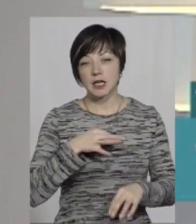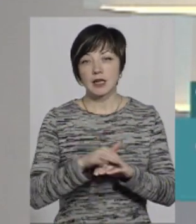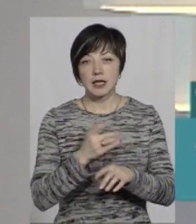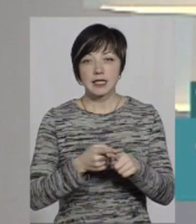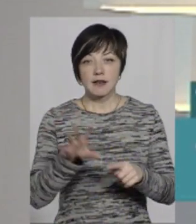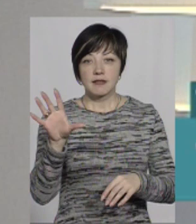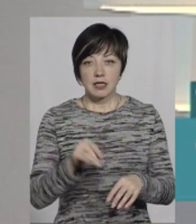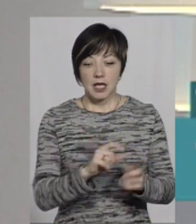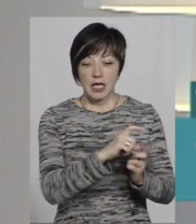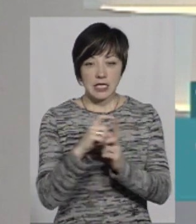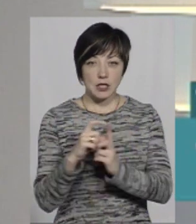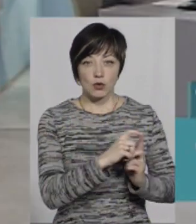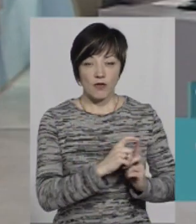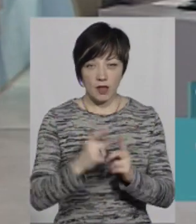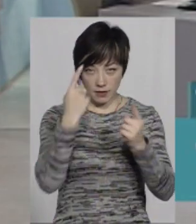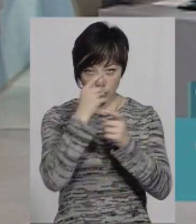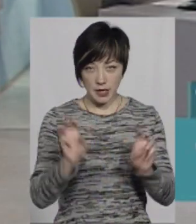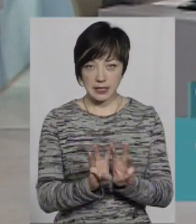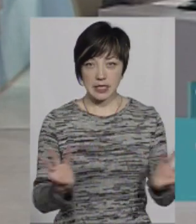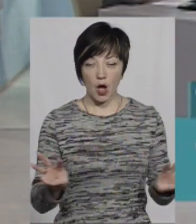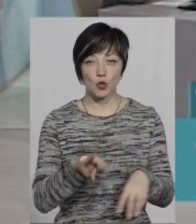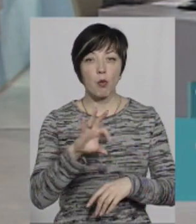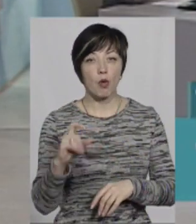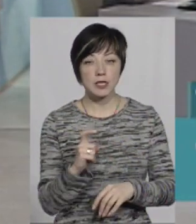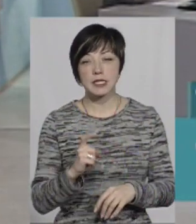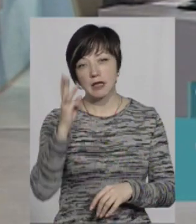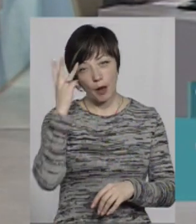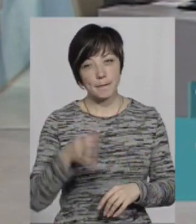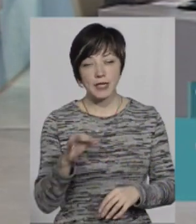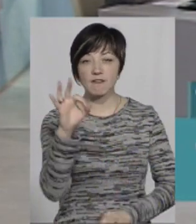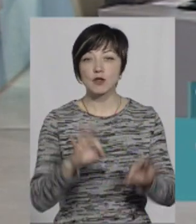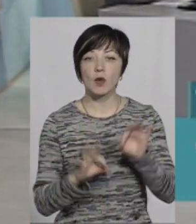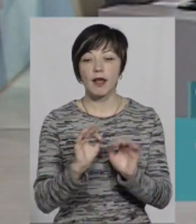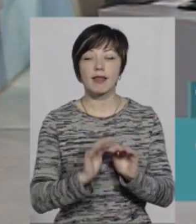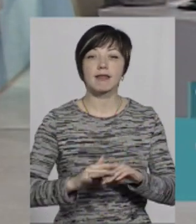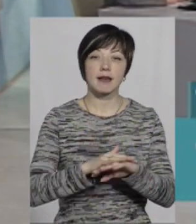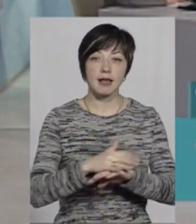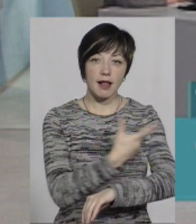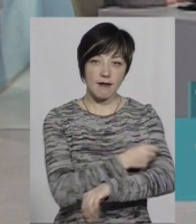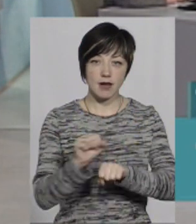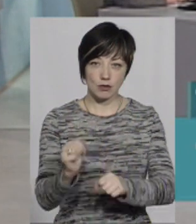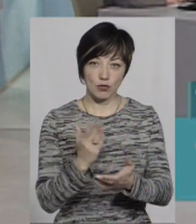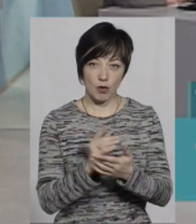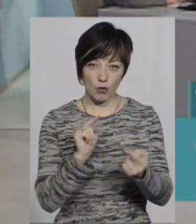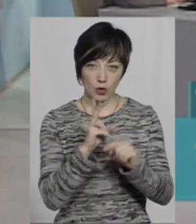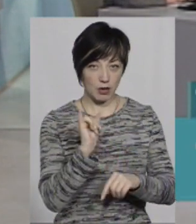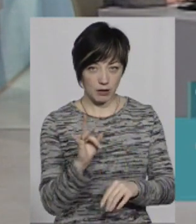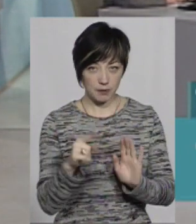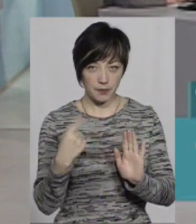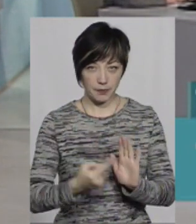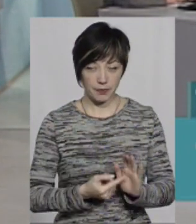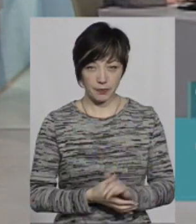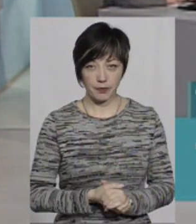Олександре, це я все цитувала інформацію сайту МОЗ. На Хмельниччині який відсоток населення вакцинований проти кору? Ну,